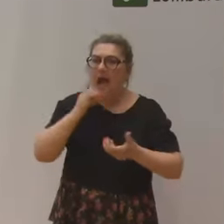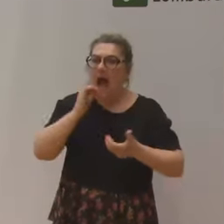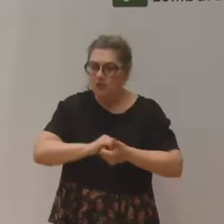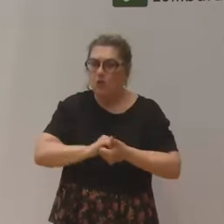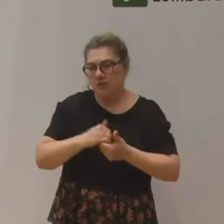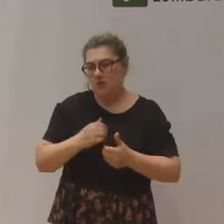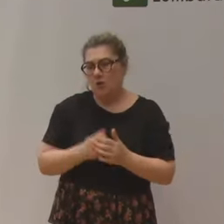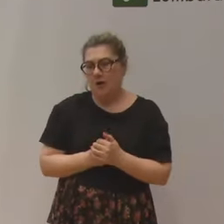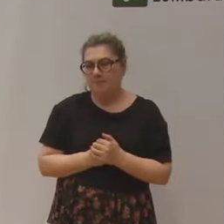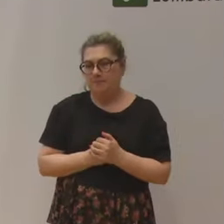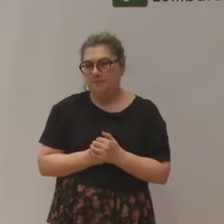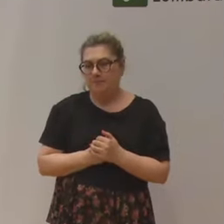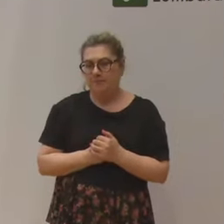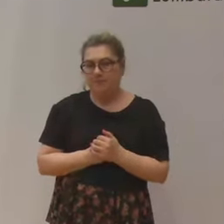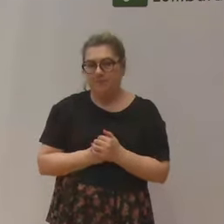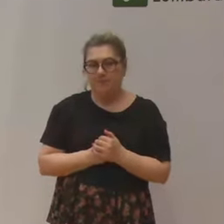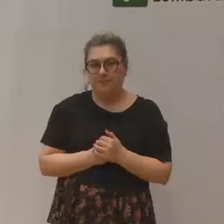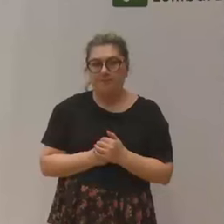associazioni.